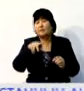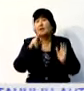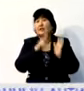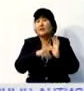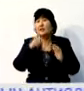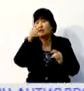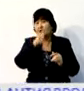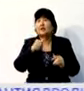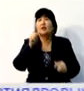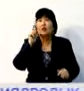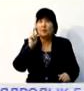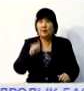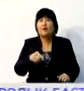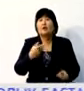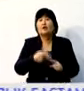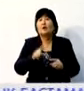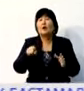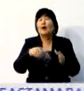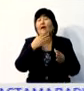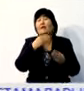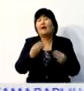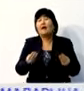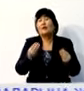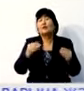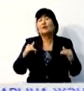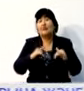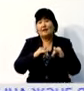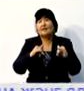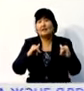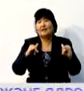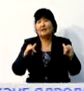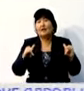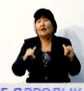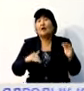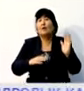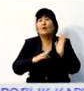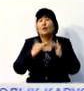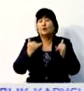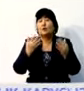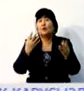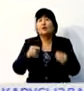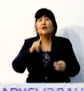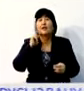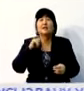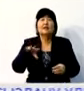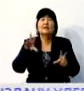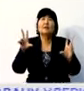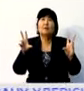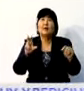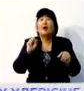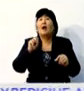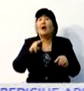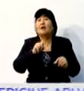жылын Қызылорданы. Сондықтан қала көркейді, жетілді, өсігінгі жастар бақытты. Алла